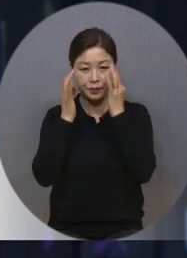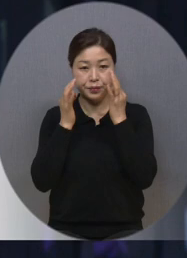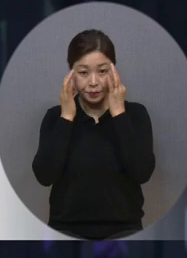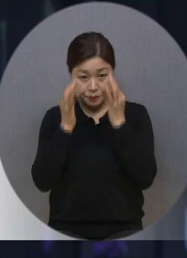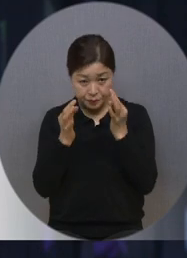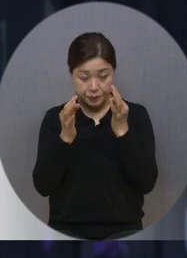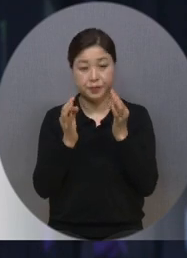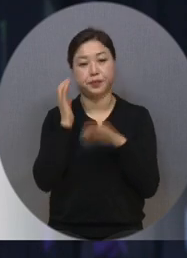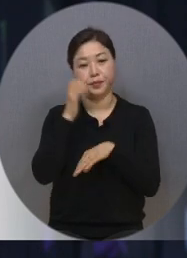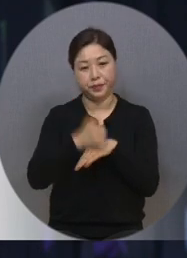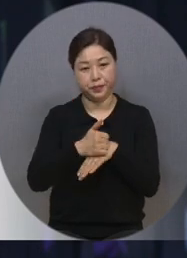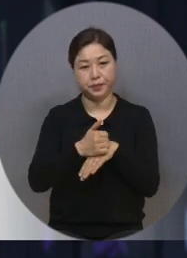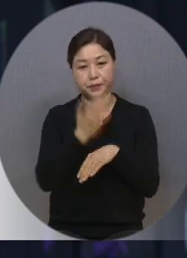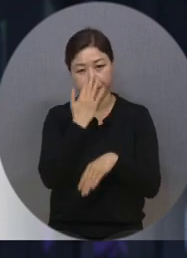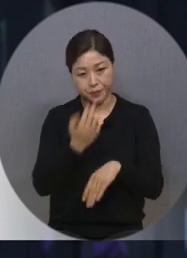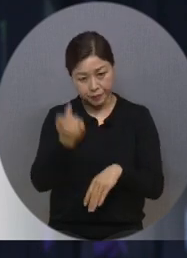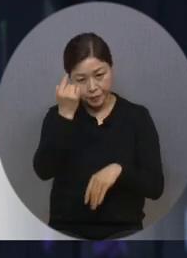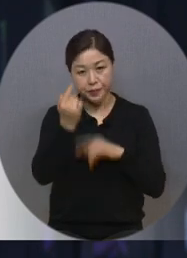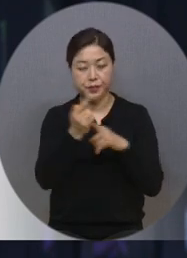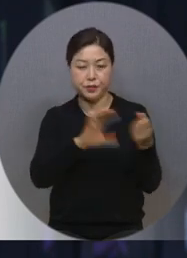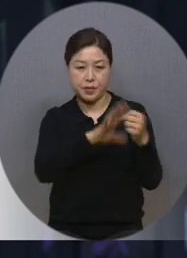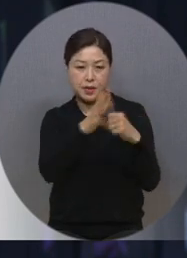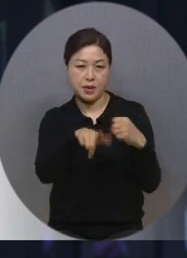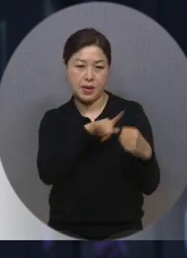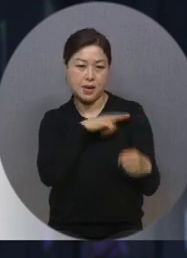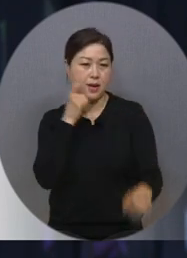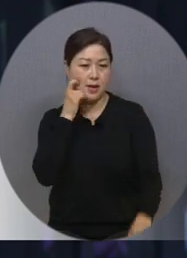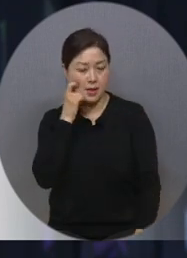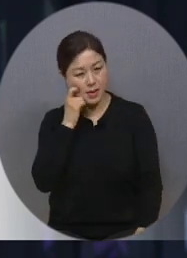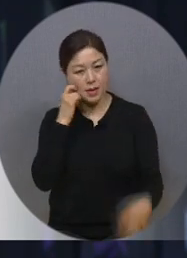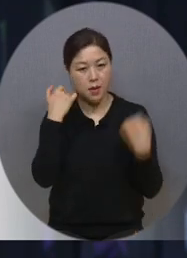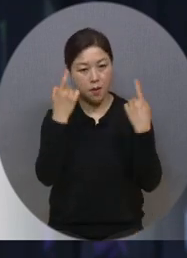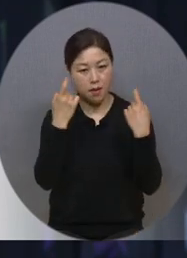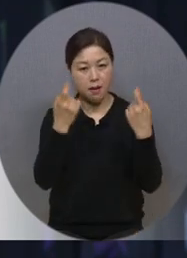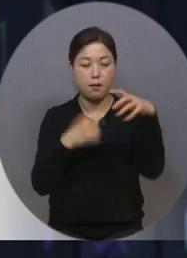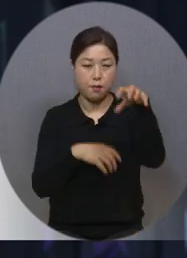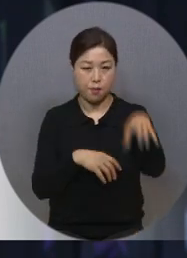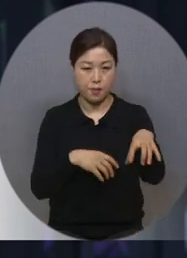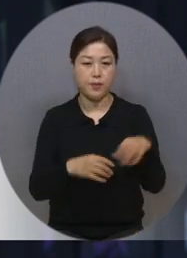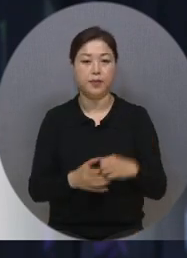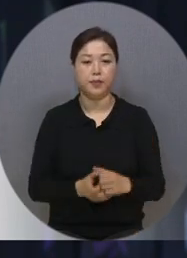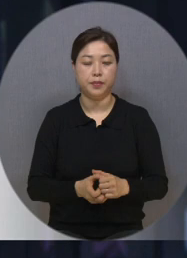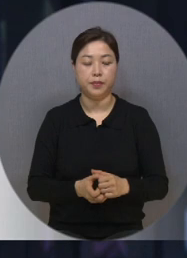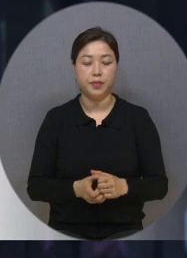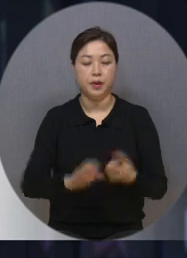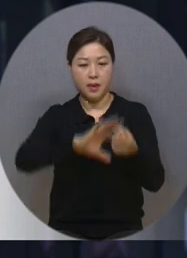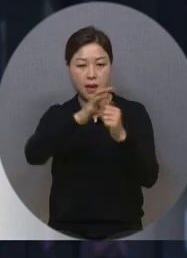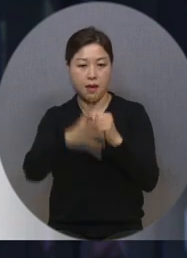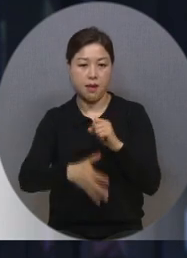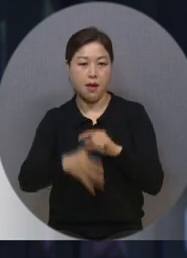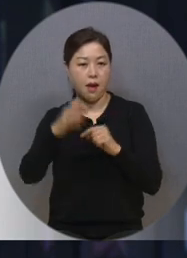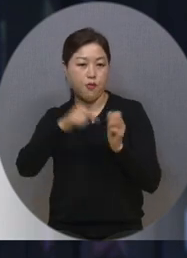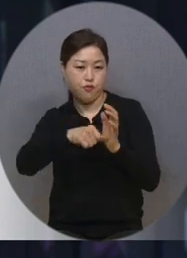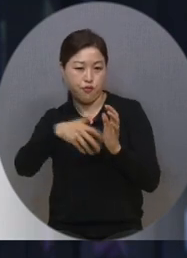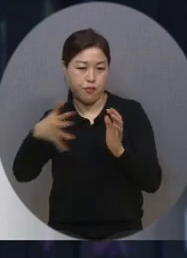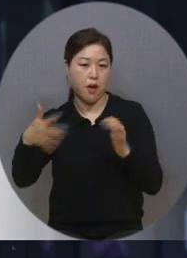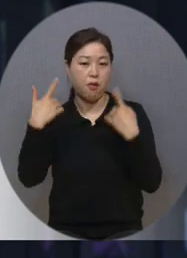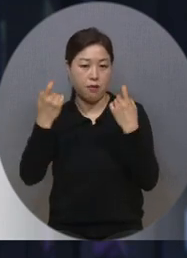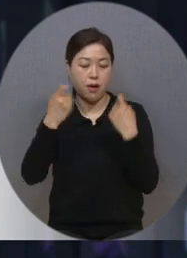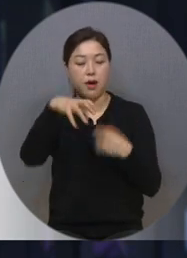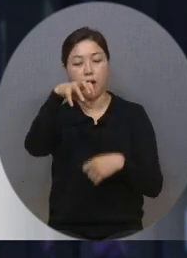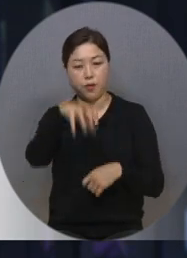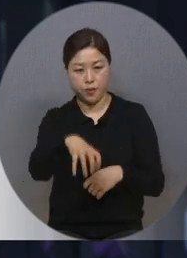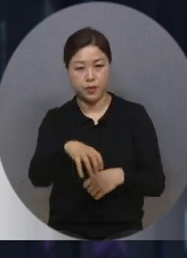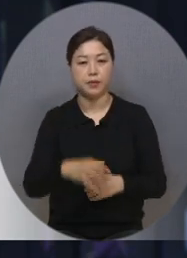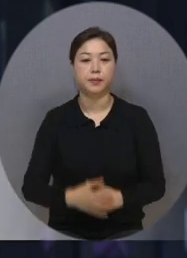모여 순천은 국내에서 가장 인기 있는 관광지, 세계에서 유명한